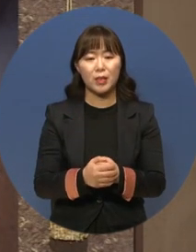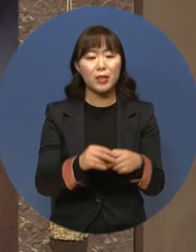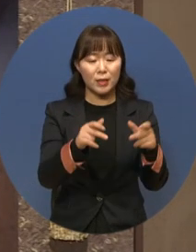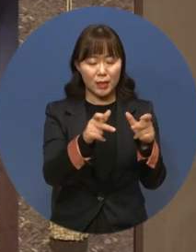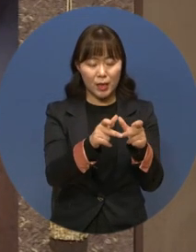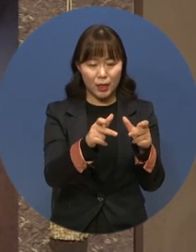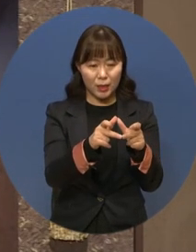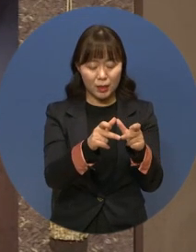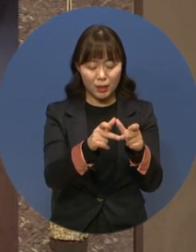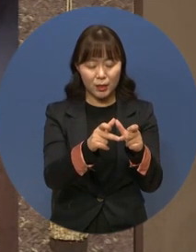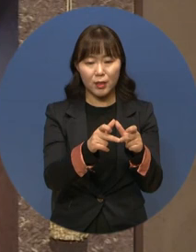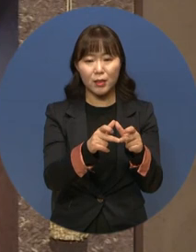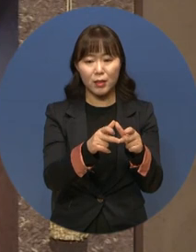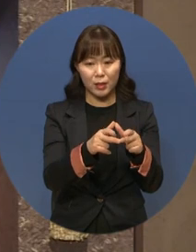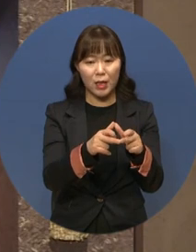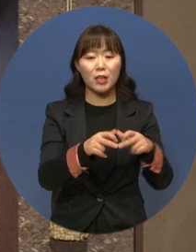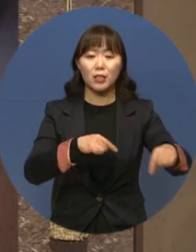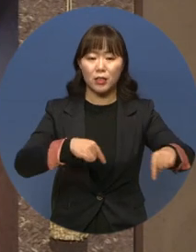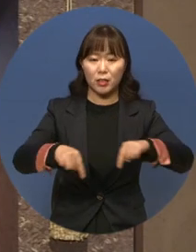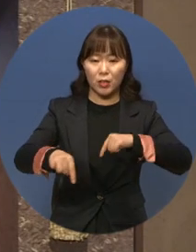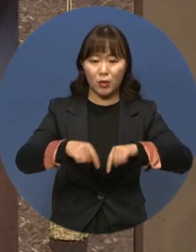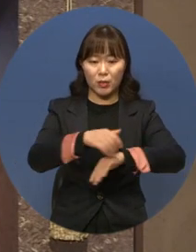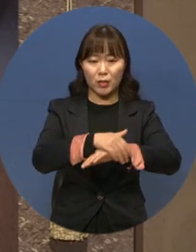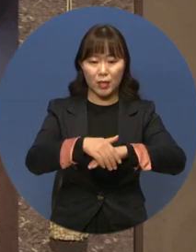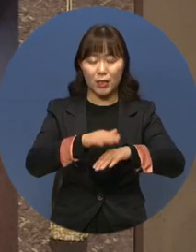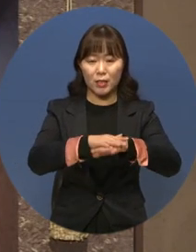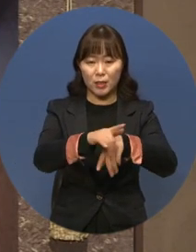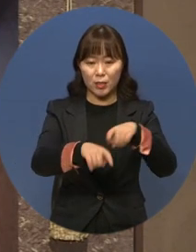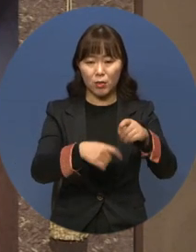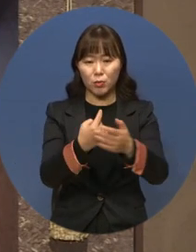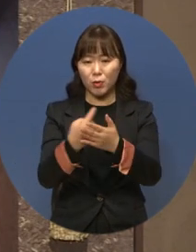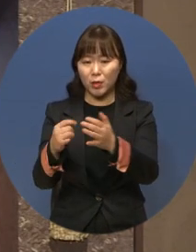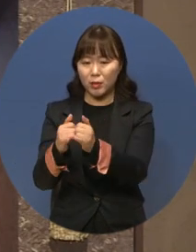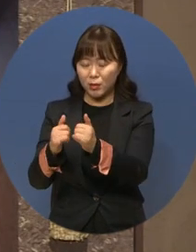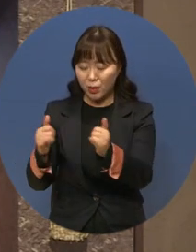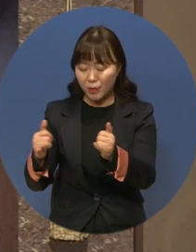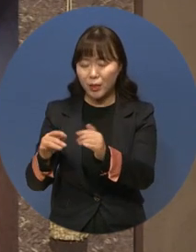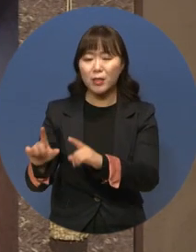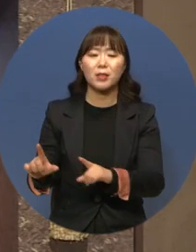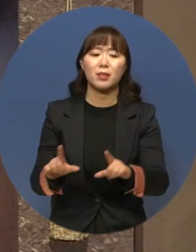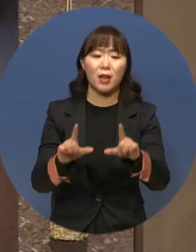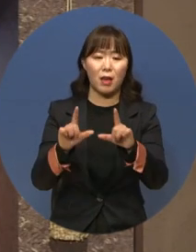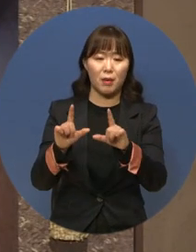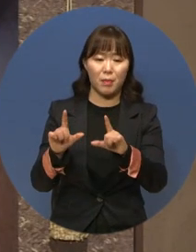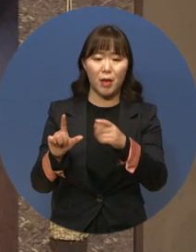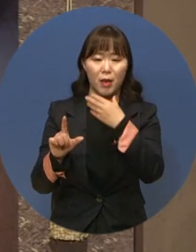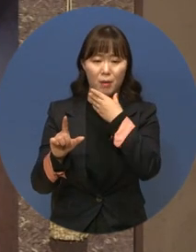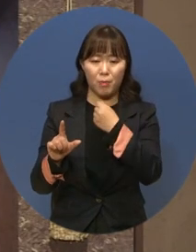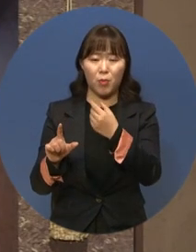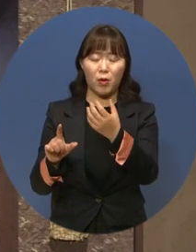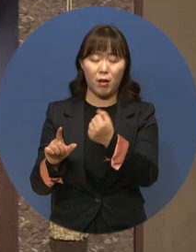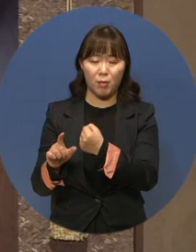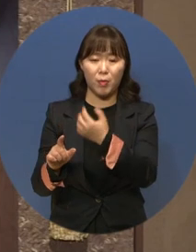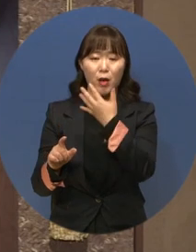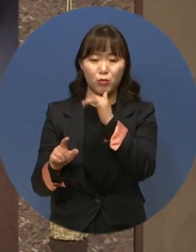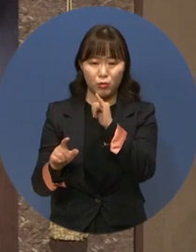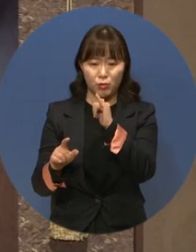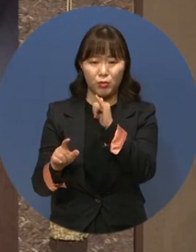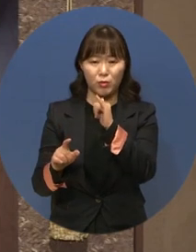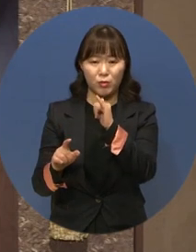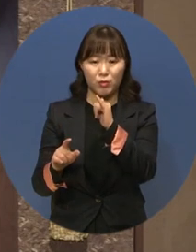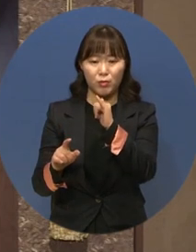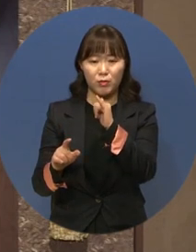장애인들이 정책적 실현 그리고 소외된 계층이 삶의